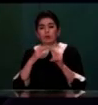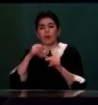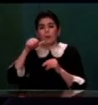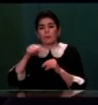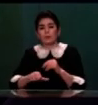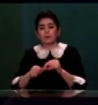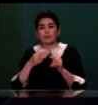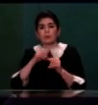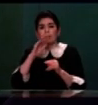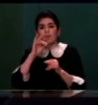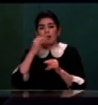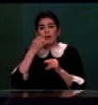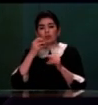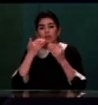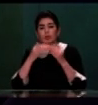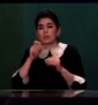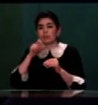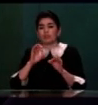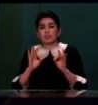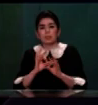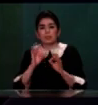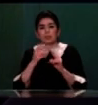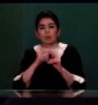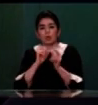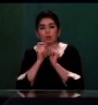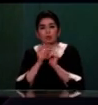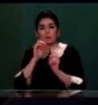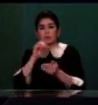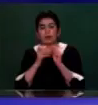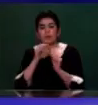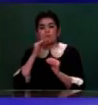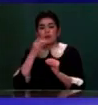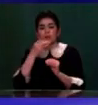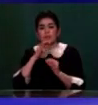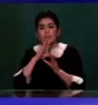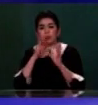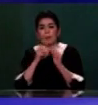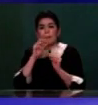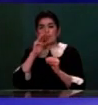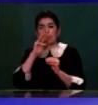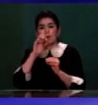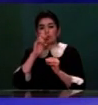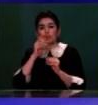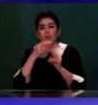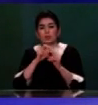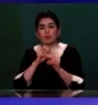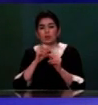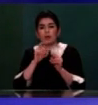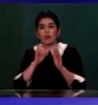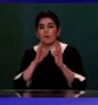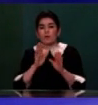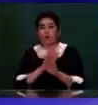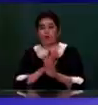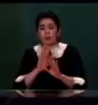bosganimizda fayl ochildi, lekin unga hech qanday o'zgartirish kirita olmaymiz, chunki barcha menyularimiz nofaol holatda.